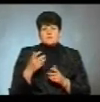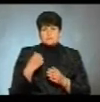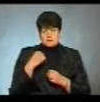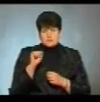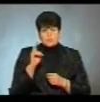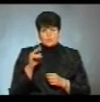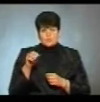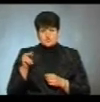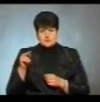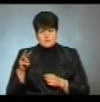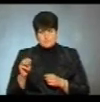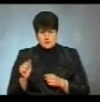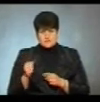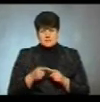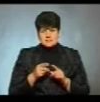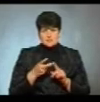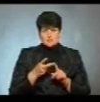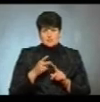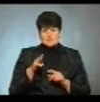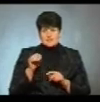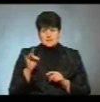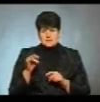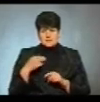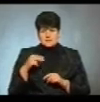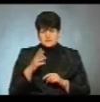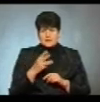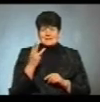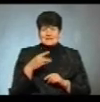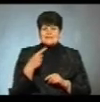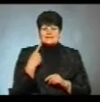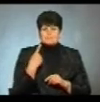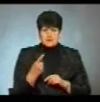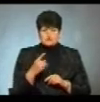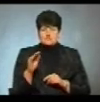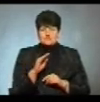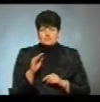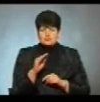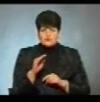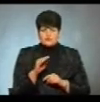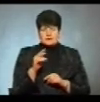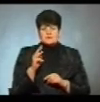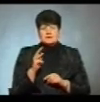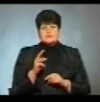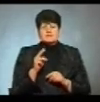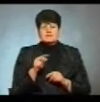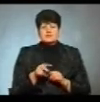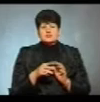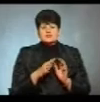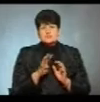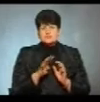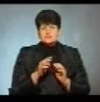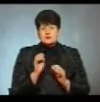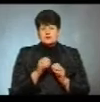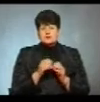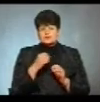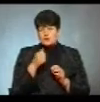Кучма. Це другий термін його президентства. 31 жовтня 2004 року відбулися четверті вибори президента. У